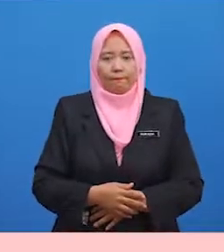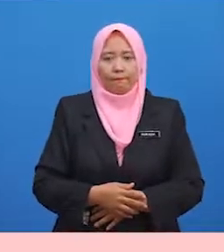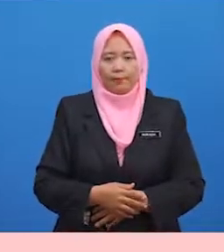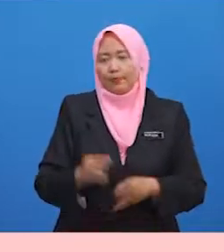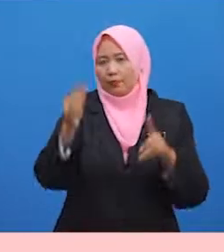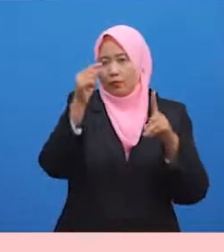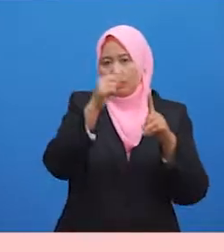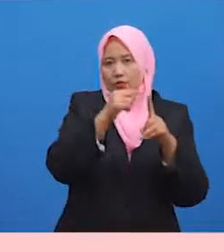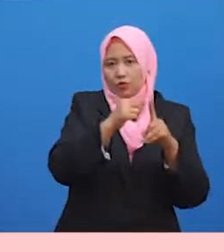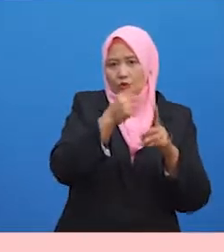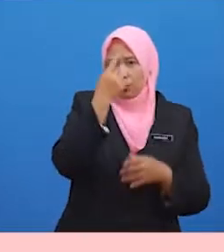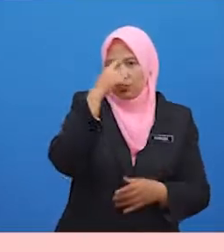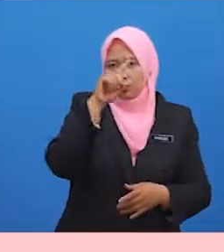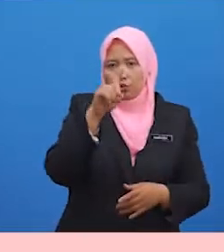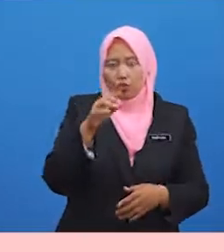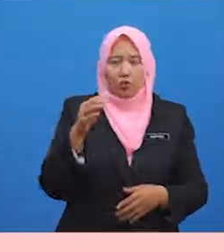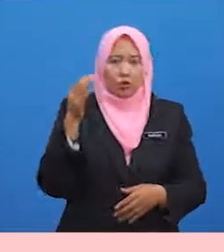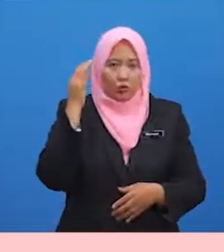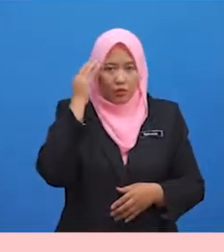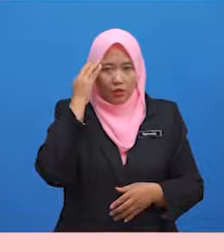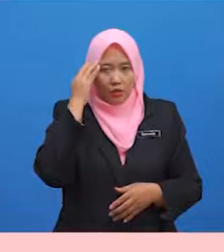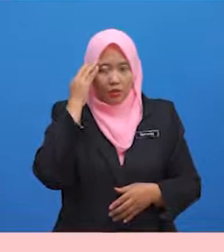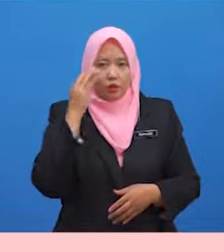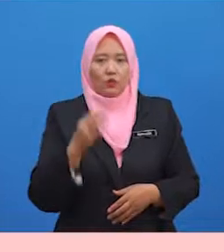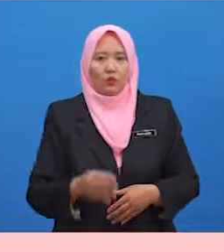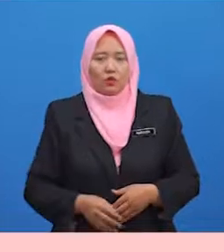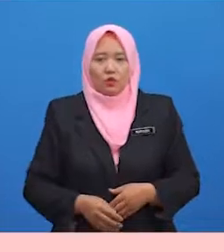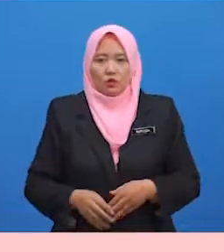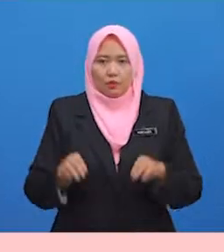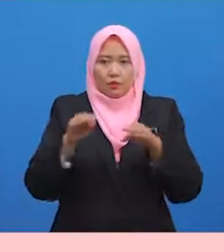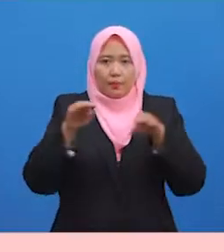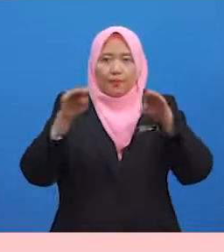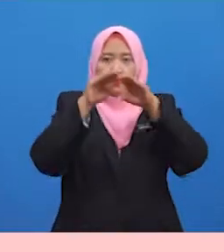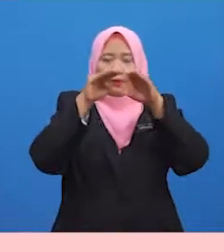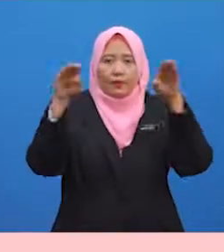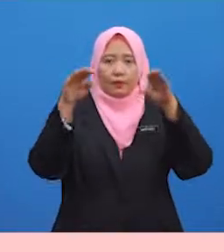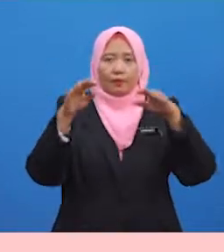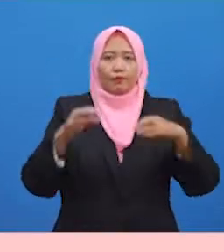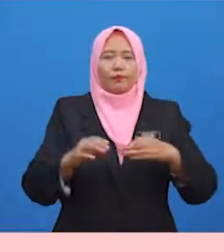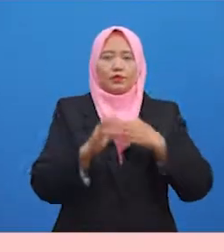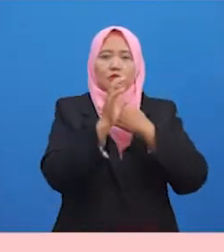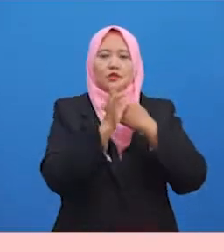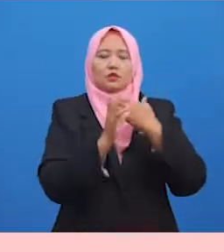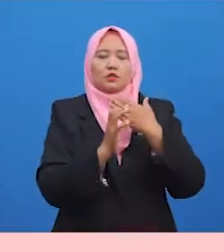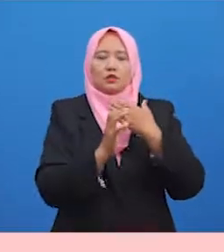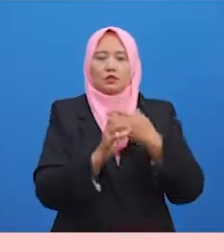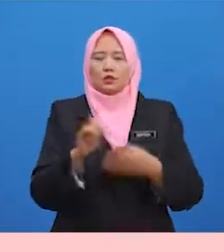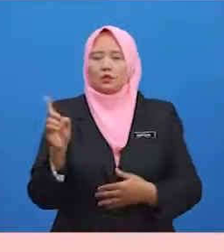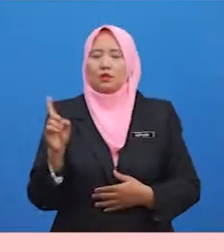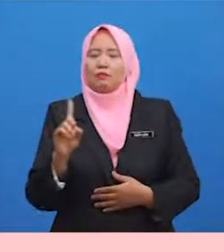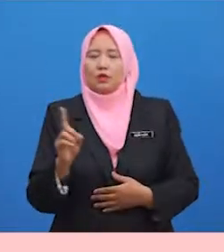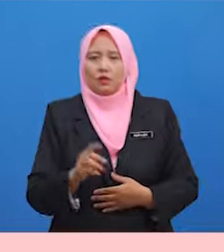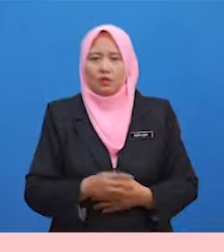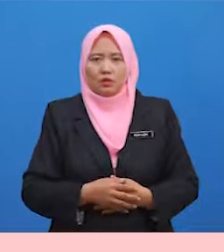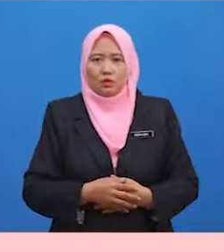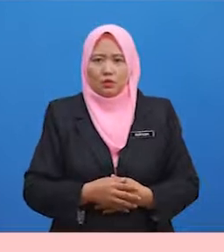Tujuan pergerakan ini adalah untuk mengesan tahap kecederaan mangsa dan sekiranya mangsa berasa sakit yang teramat,